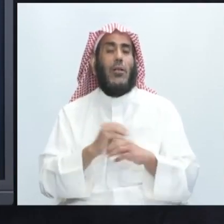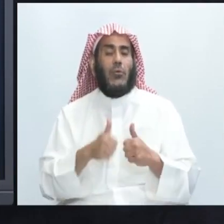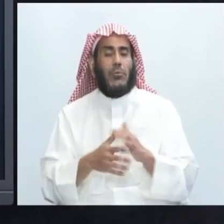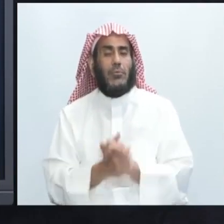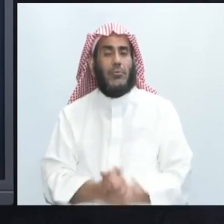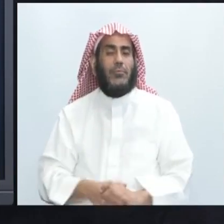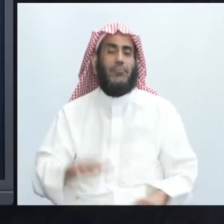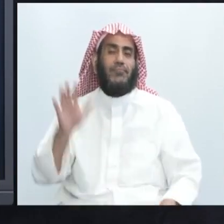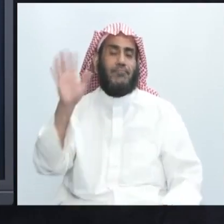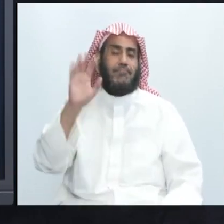اله وصحبه اجمعين